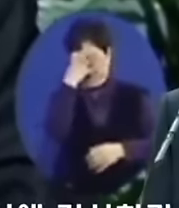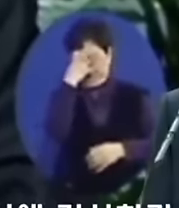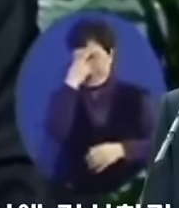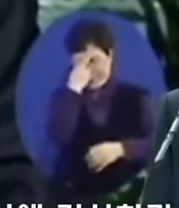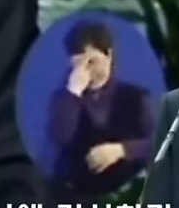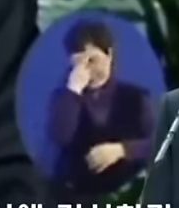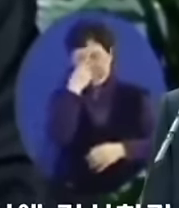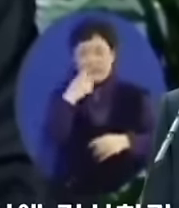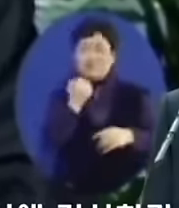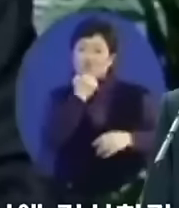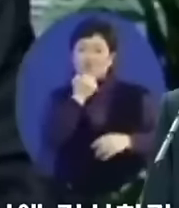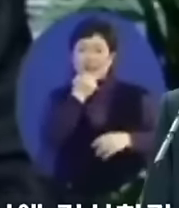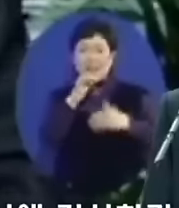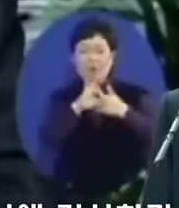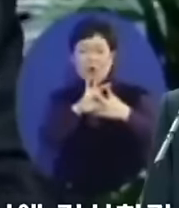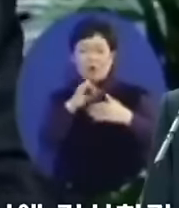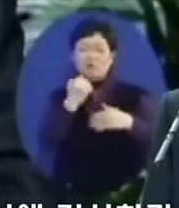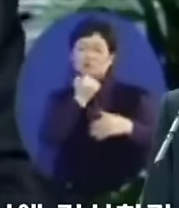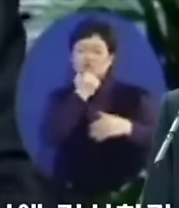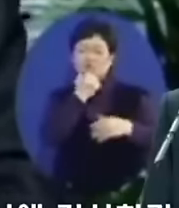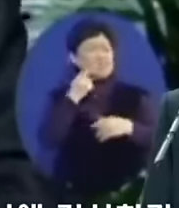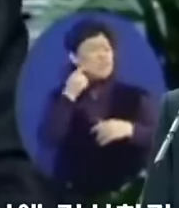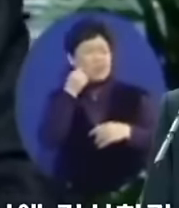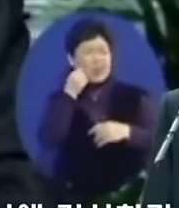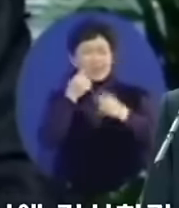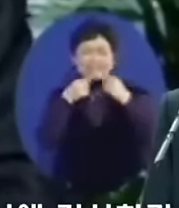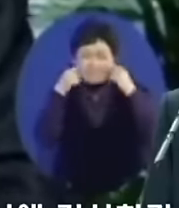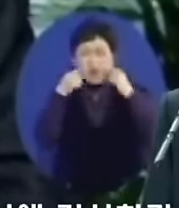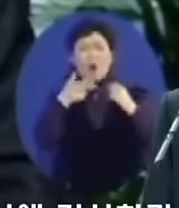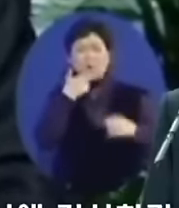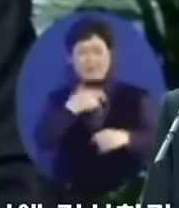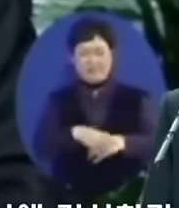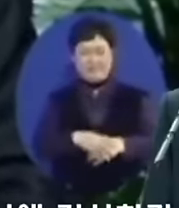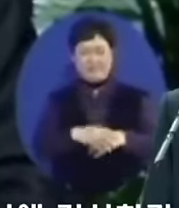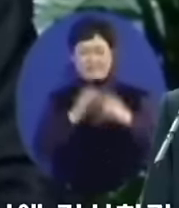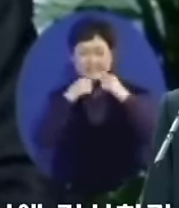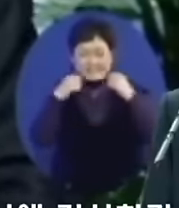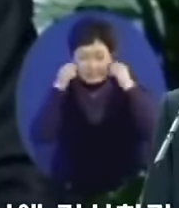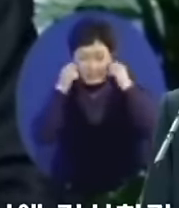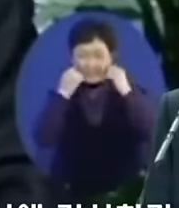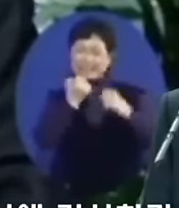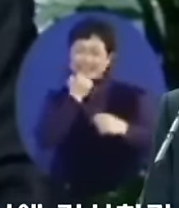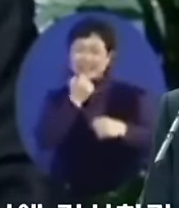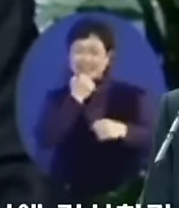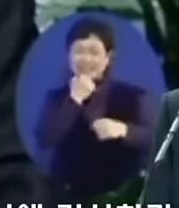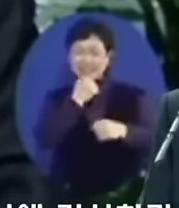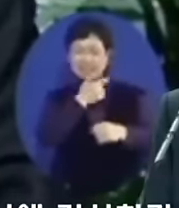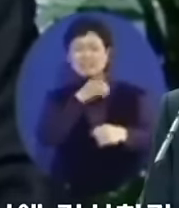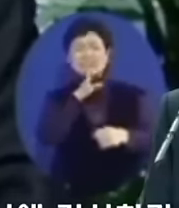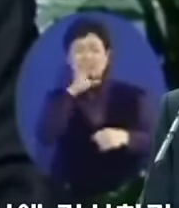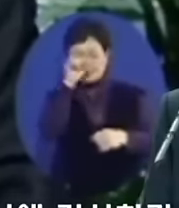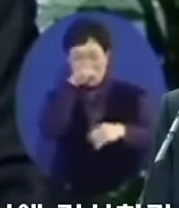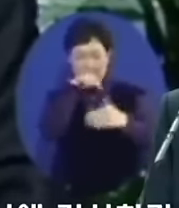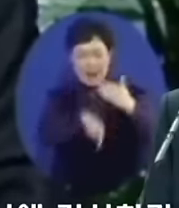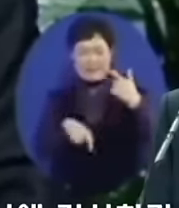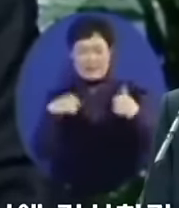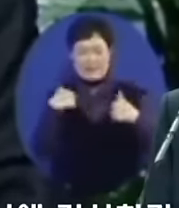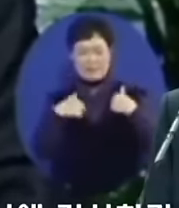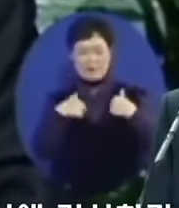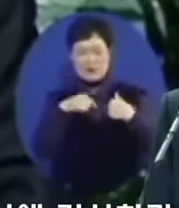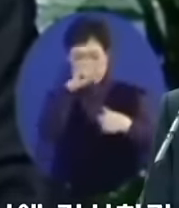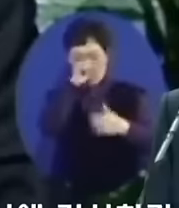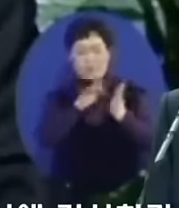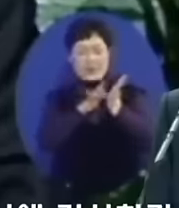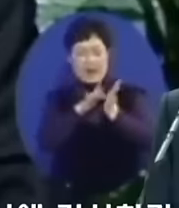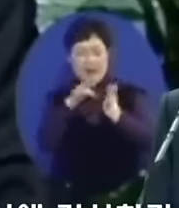아니라 웃으려고 해도 웃음이 안 나오는 것입니다. 웃는다는 것은 우리에게 굉장히 좋은 것입니다. 마음의 기쁨은 양약이라도